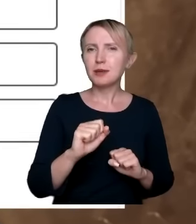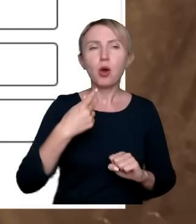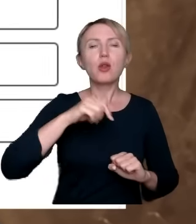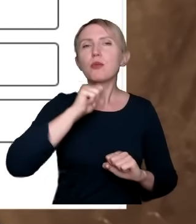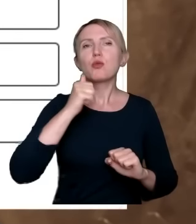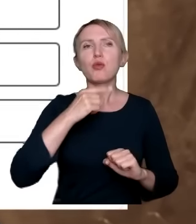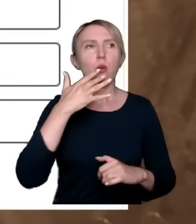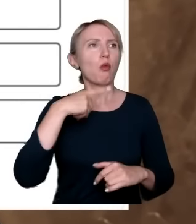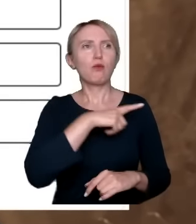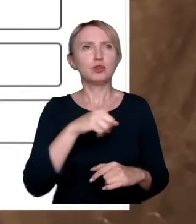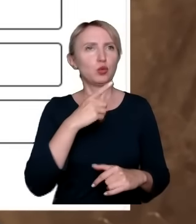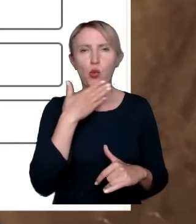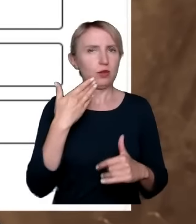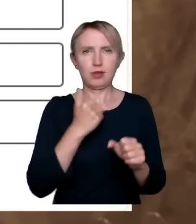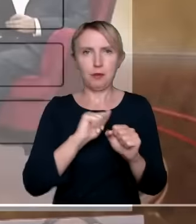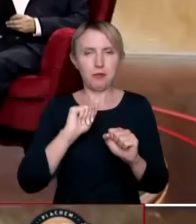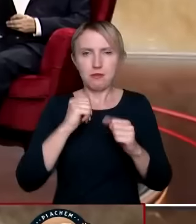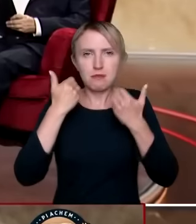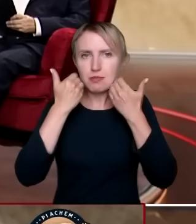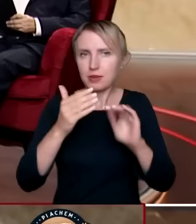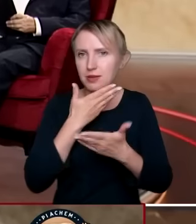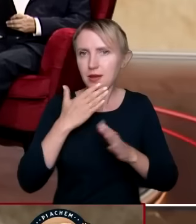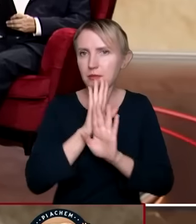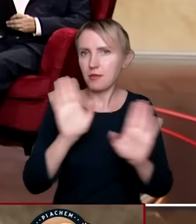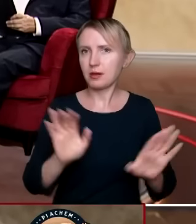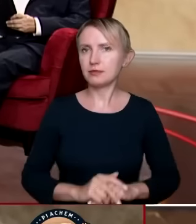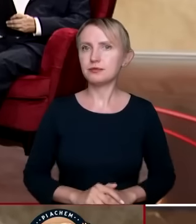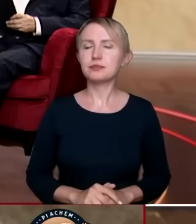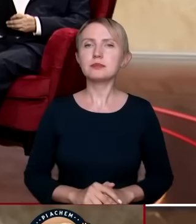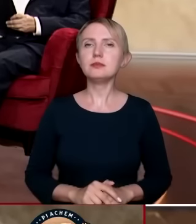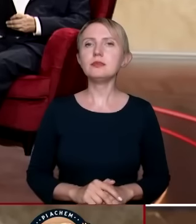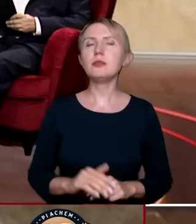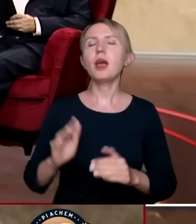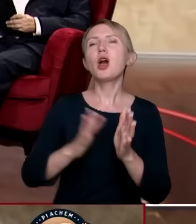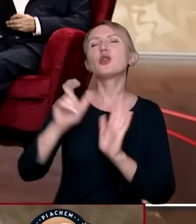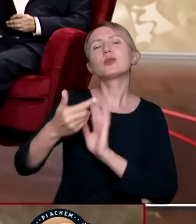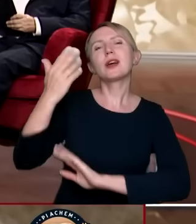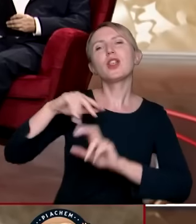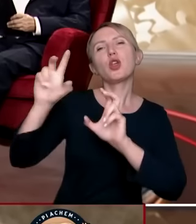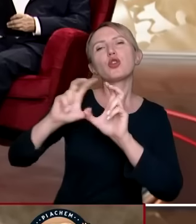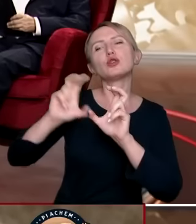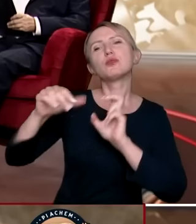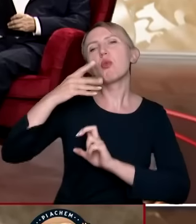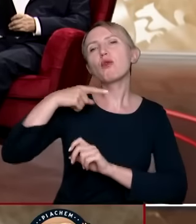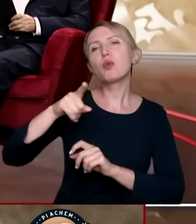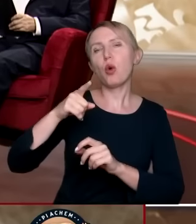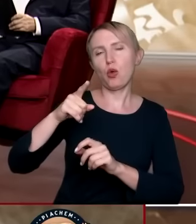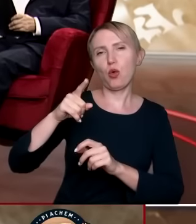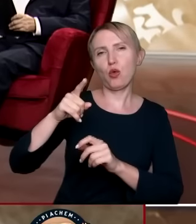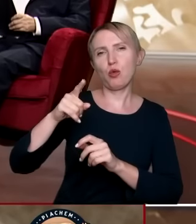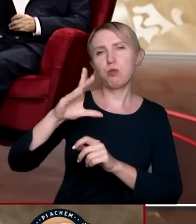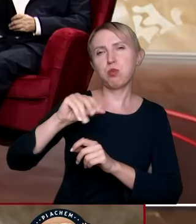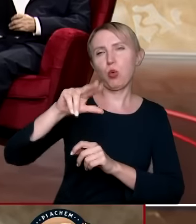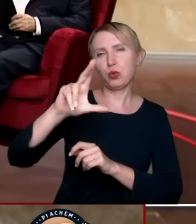kompromitacja nie jest kompromitacją. Ale Donald Tusk o tej teściowej mówił niegdyś w kontekście Borysa Budki, więc to dymisja